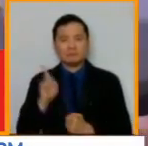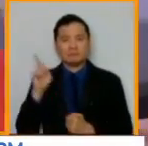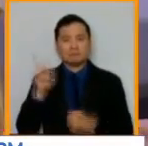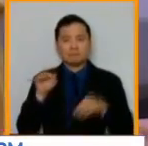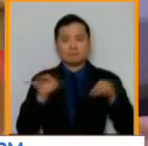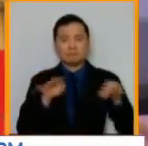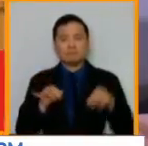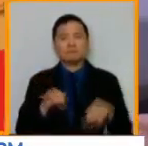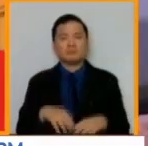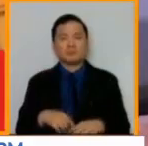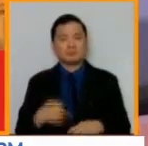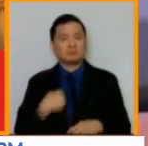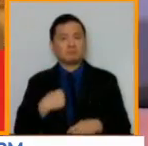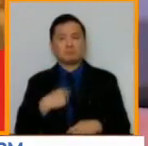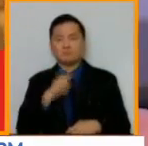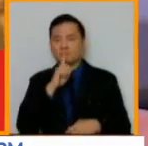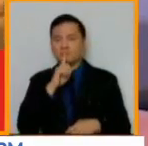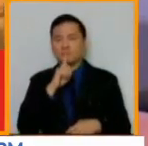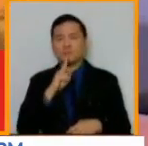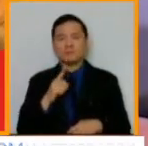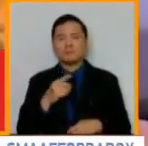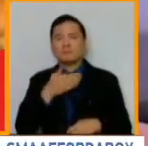magsasalita. Sa court na lang po, ma'am.